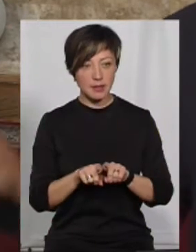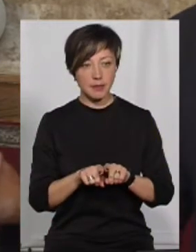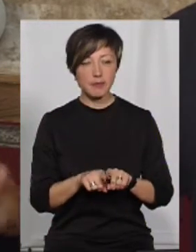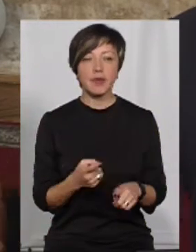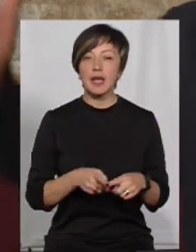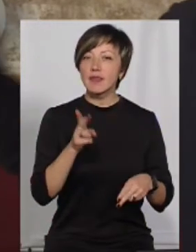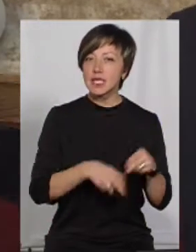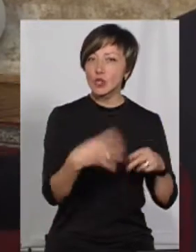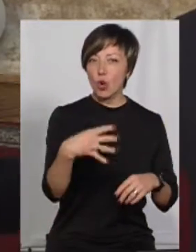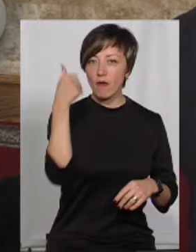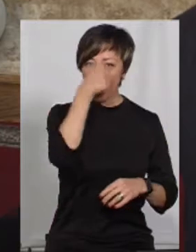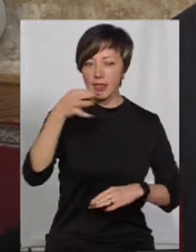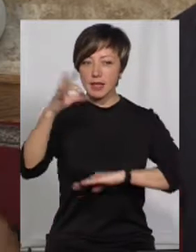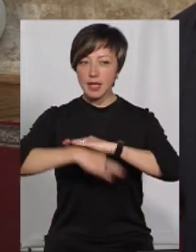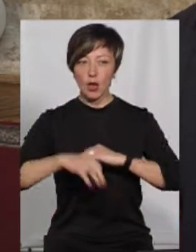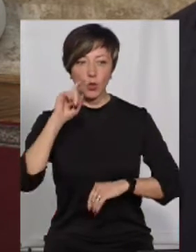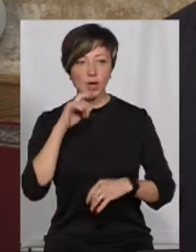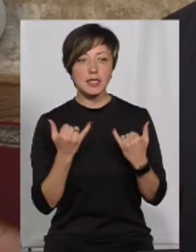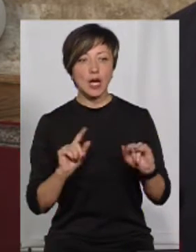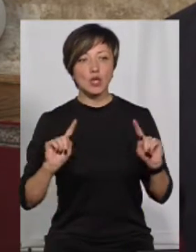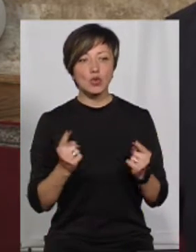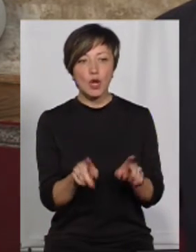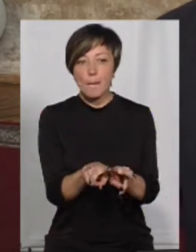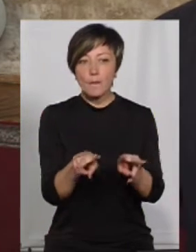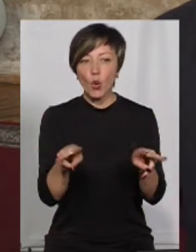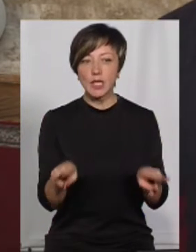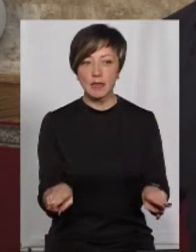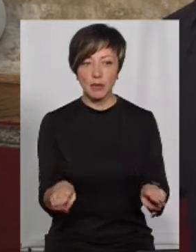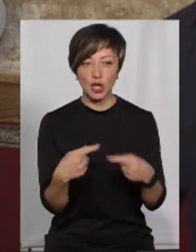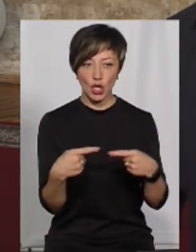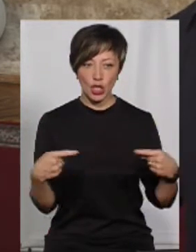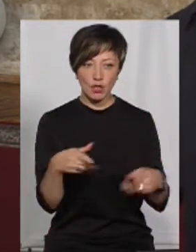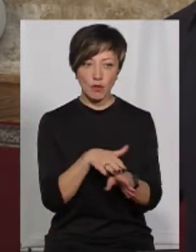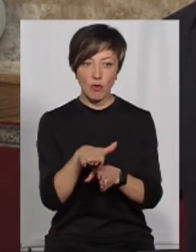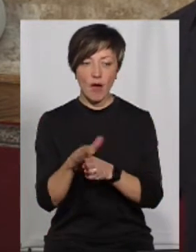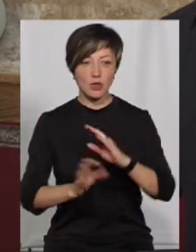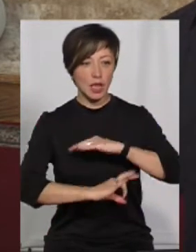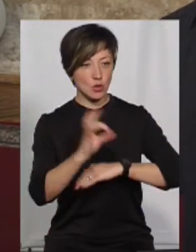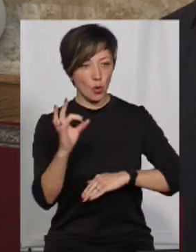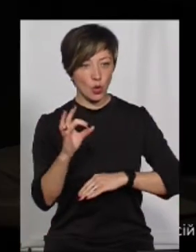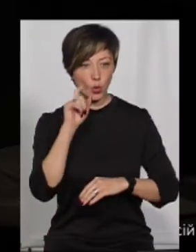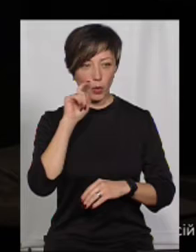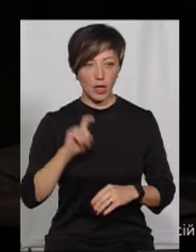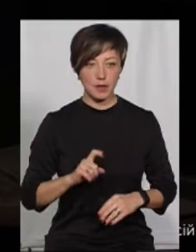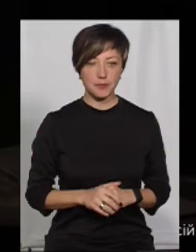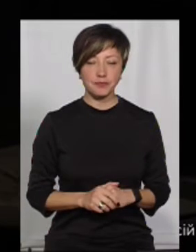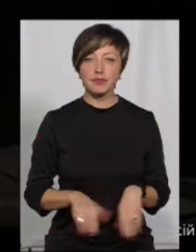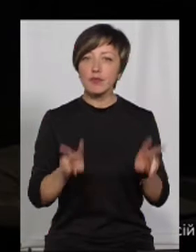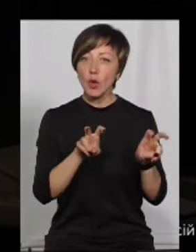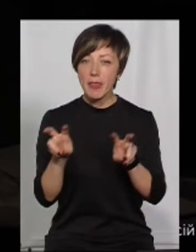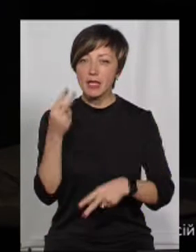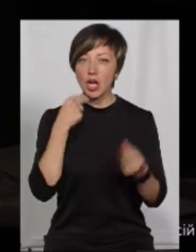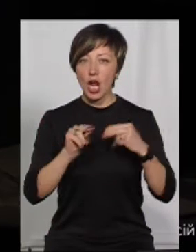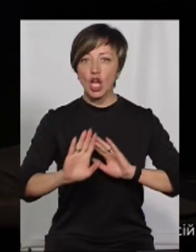в кінці 40-х років на Західній Україні. Зараз дуже подібні речі відбуваються на Сході України. У номінаціях за